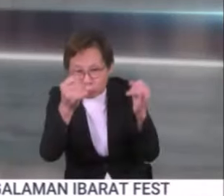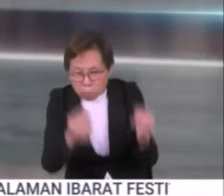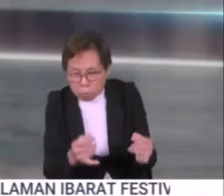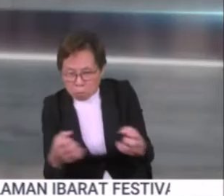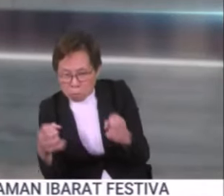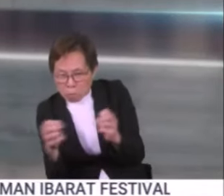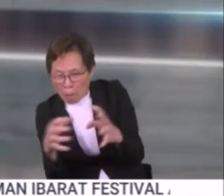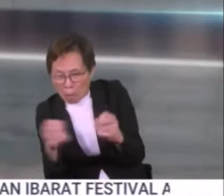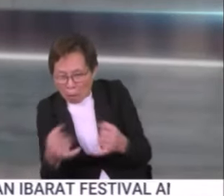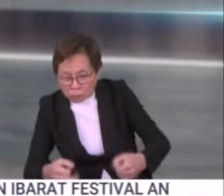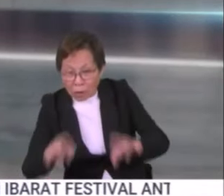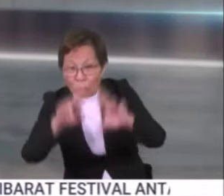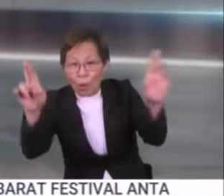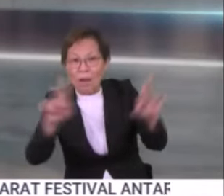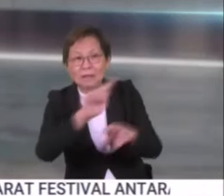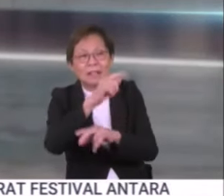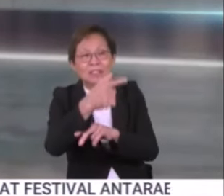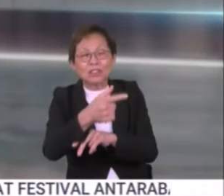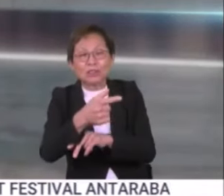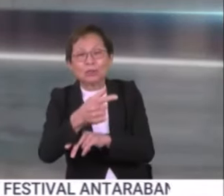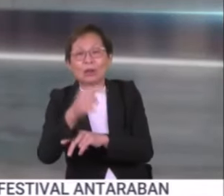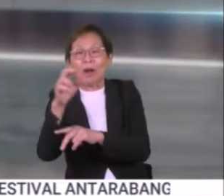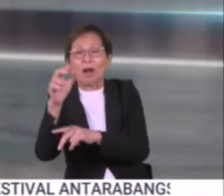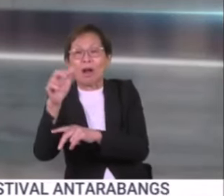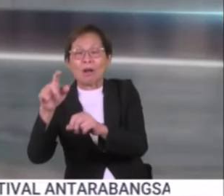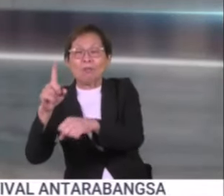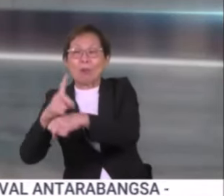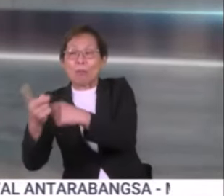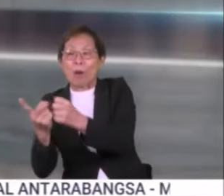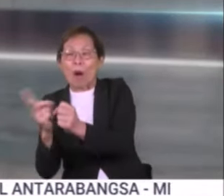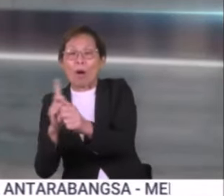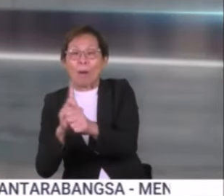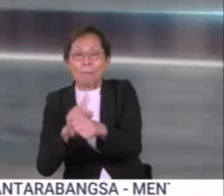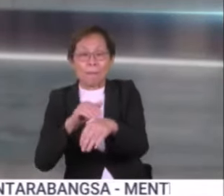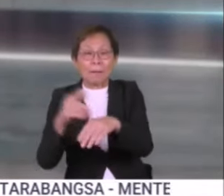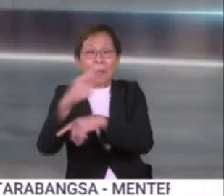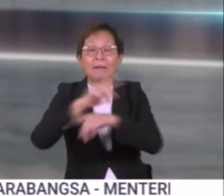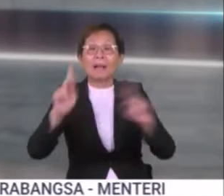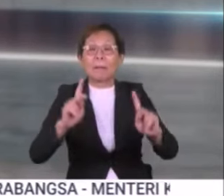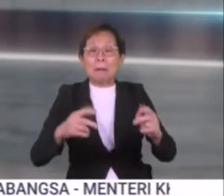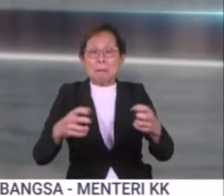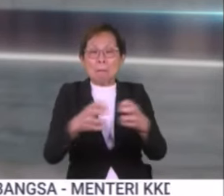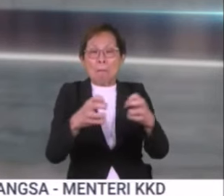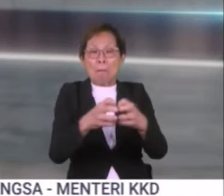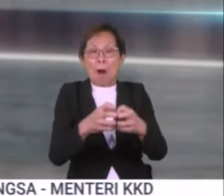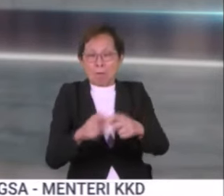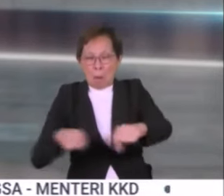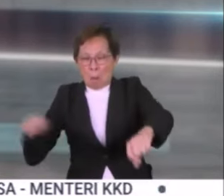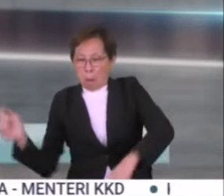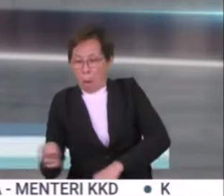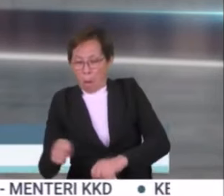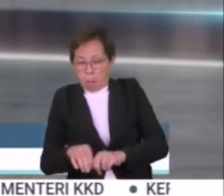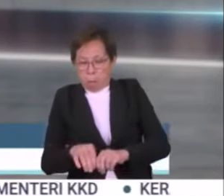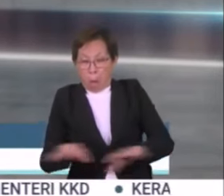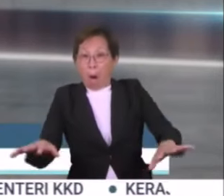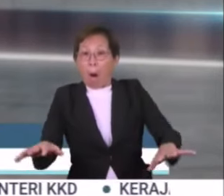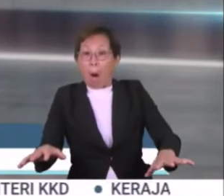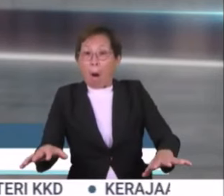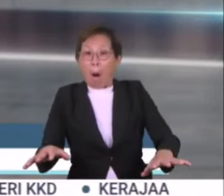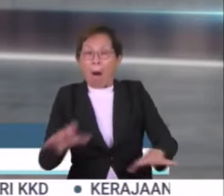pergaduhan di jalan raya di Tanjung rambutan Uluk Kinta pada Kamis selalu pengaduan menggunakan Rutan terbalik tular